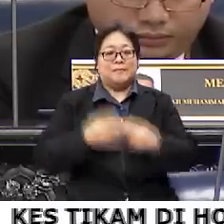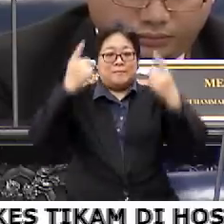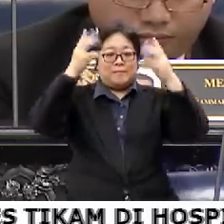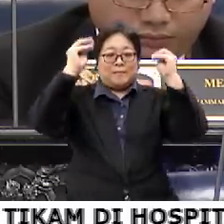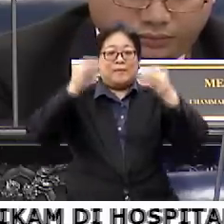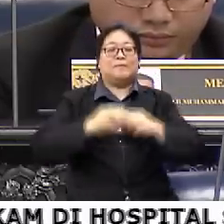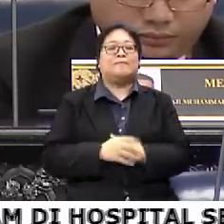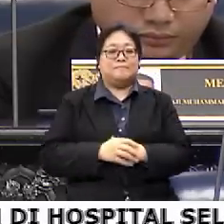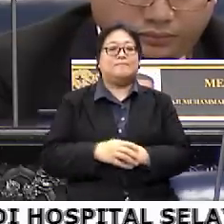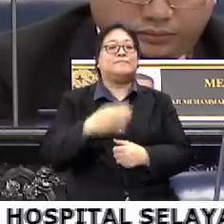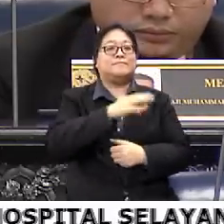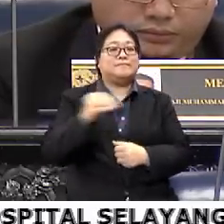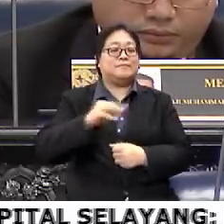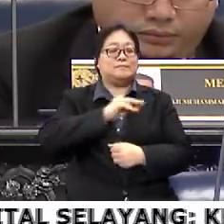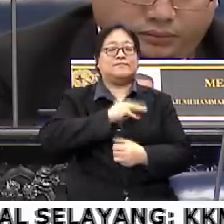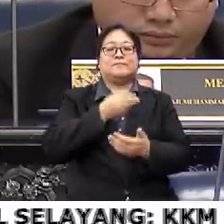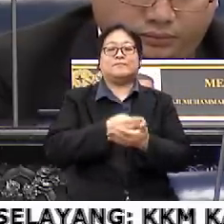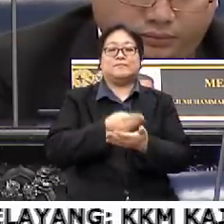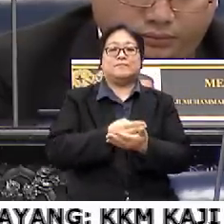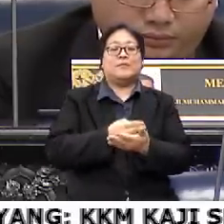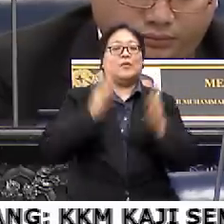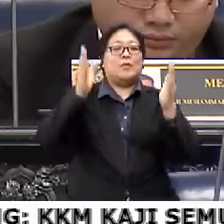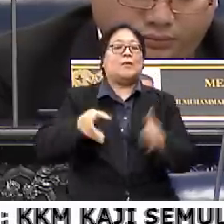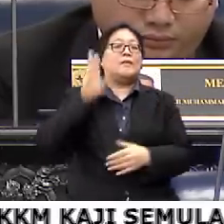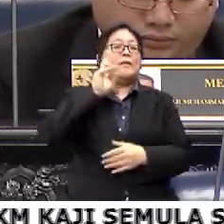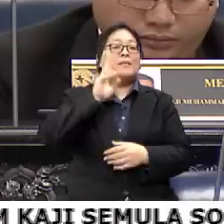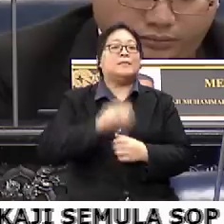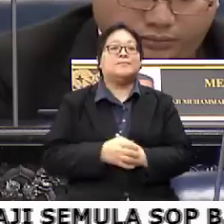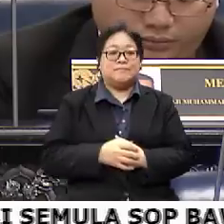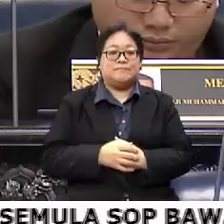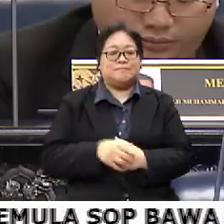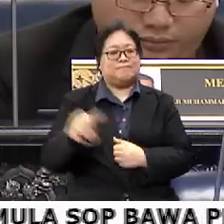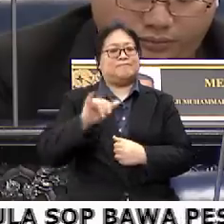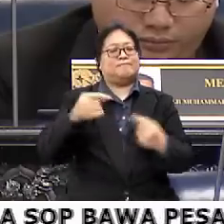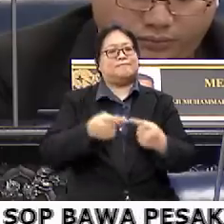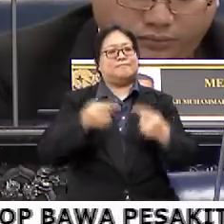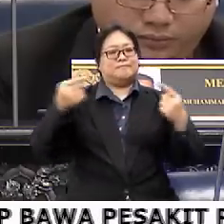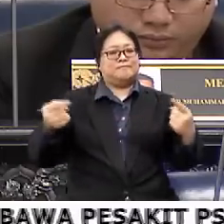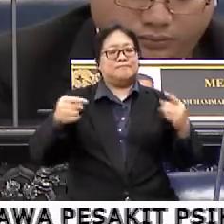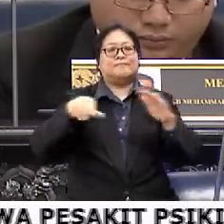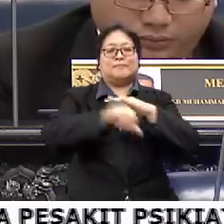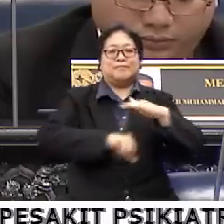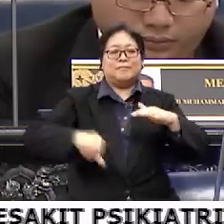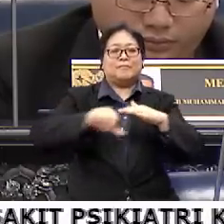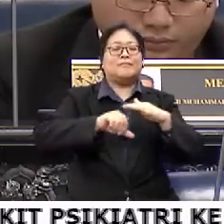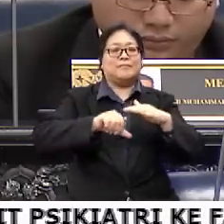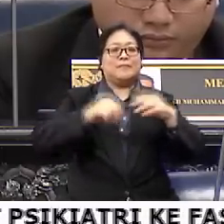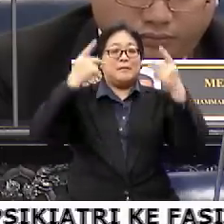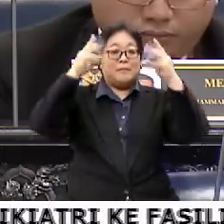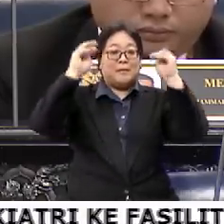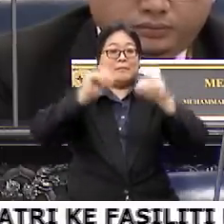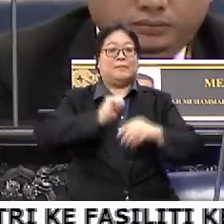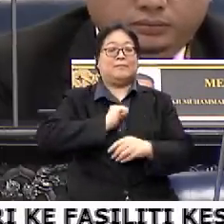Menteri dan juga Menteri Keuangan adalah orang yang sama. Ini juga bertentangan dengan prinsip dilaungkan oleh Yang Berhormat Perdana